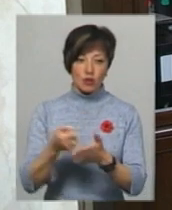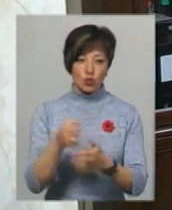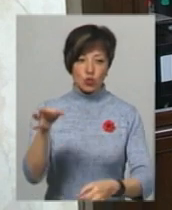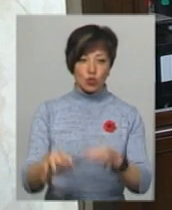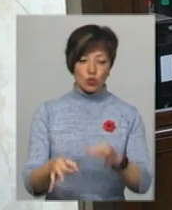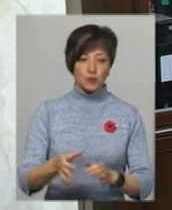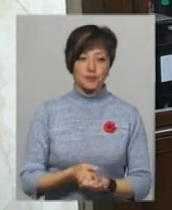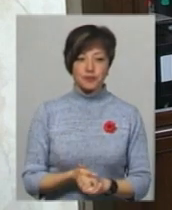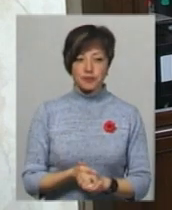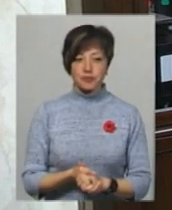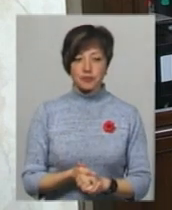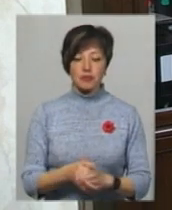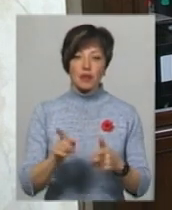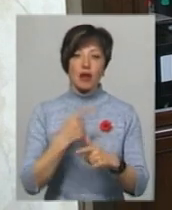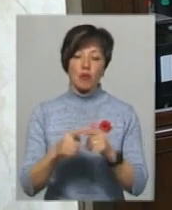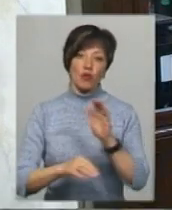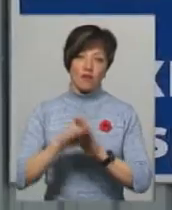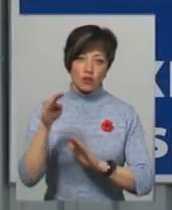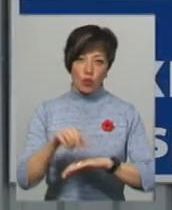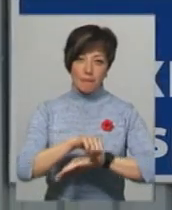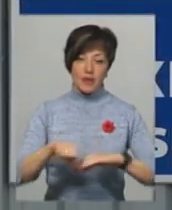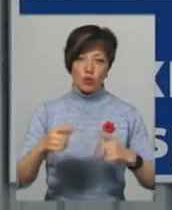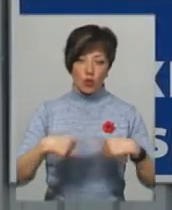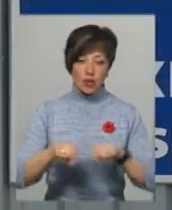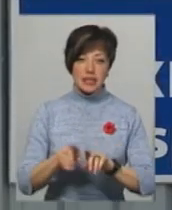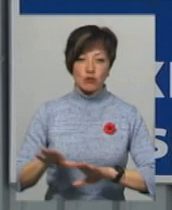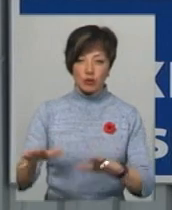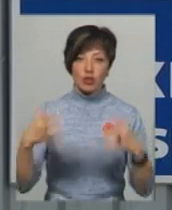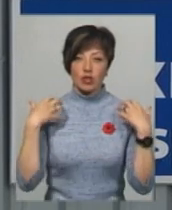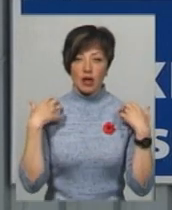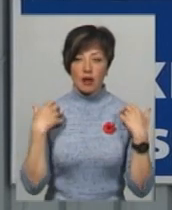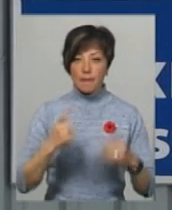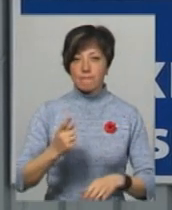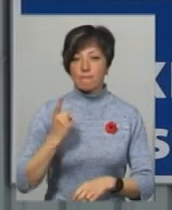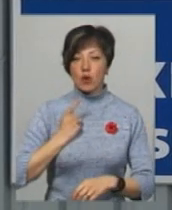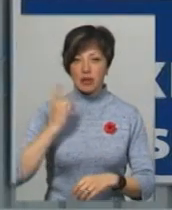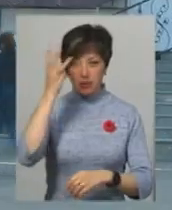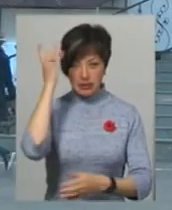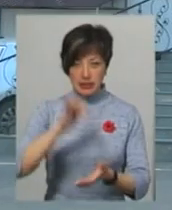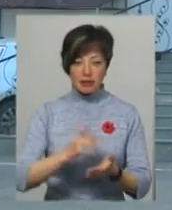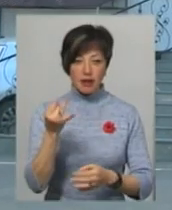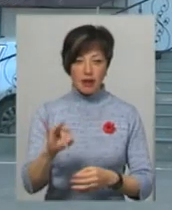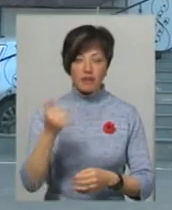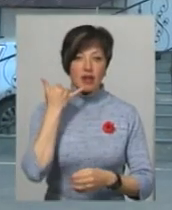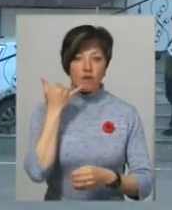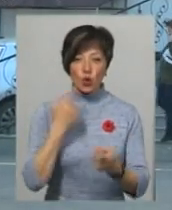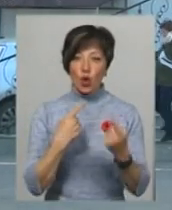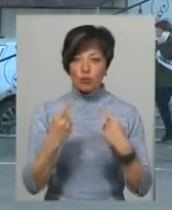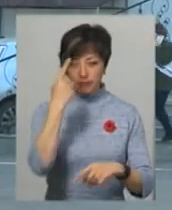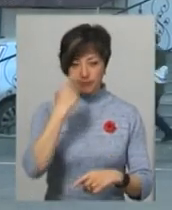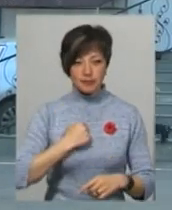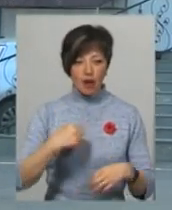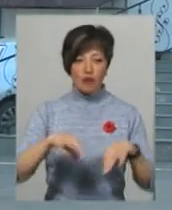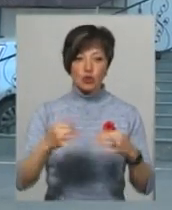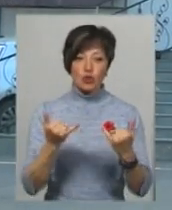суду або до вищестоящого митного органу. Заступник начальника митного поста Хмельницький центральний Ігор Овчарук в телефонній розмові повідомив,